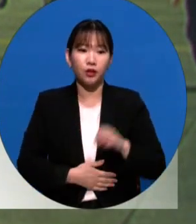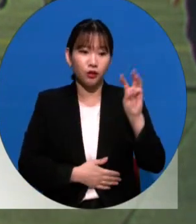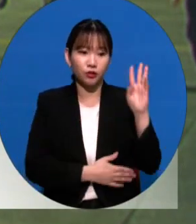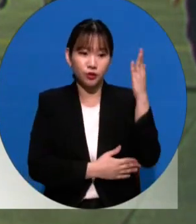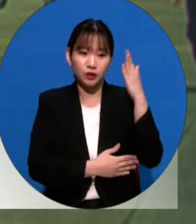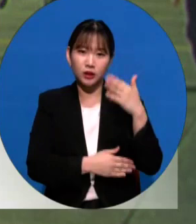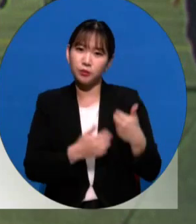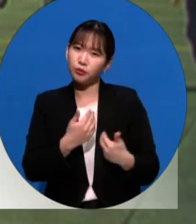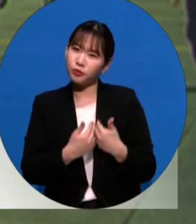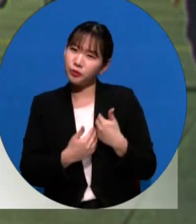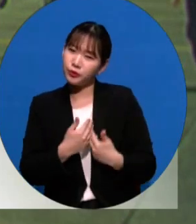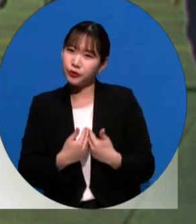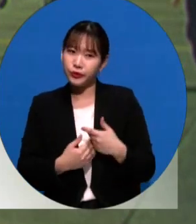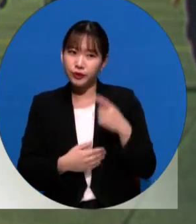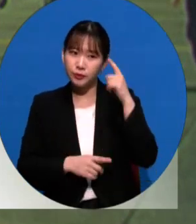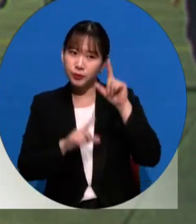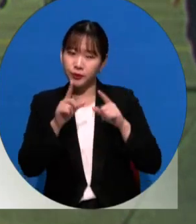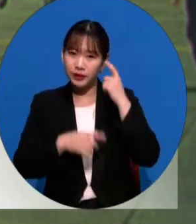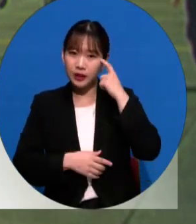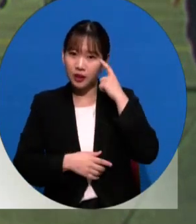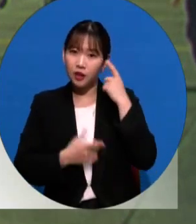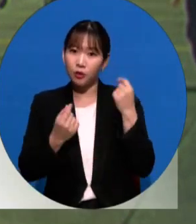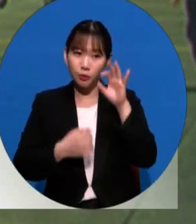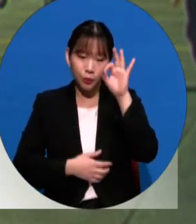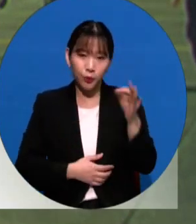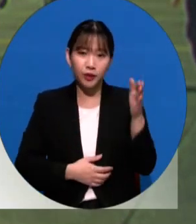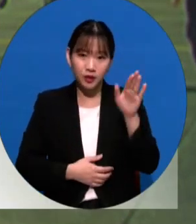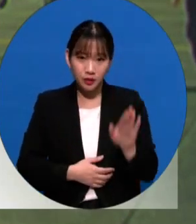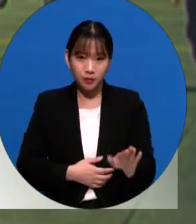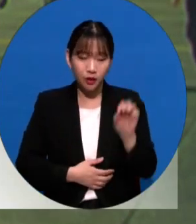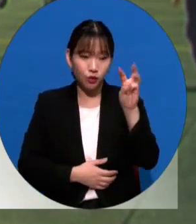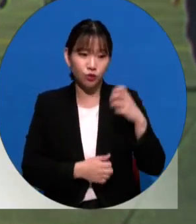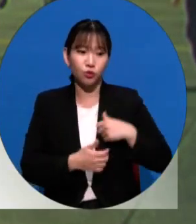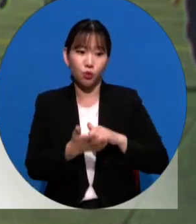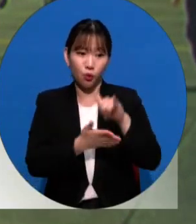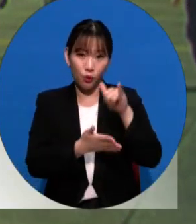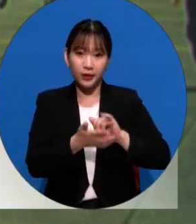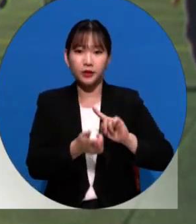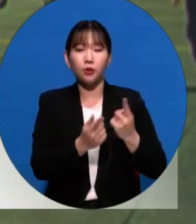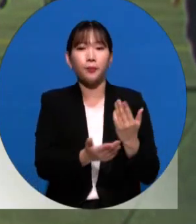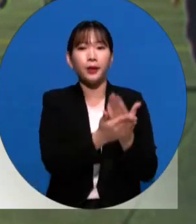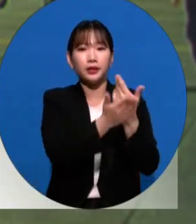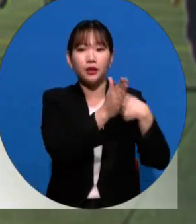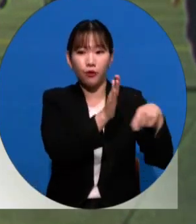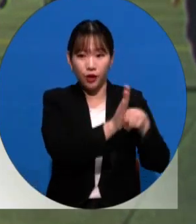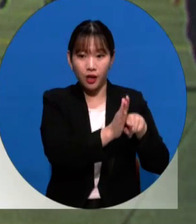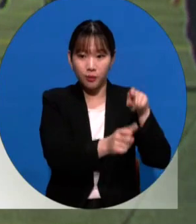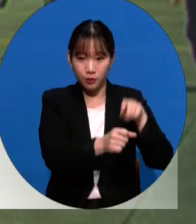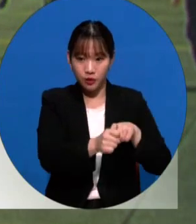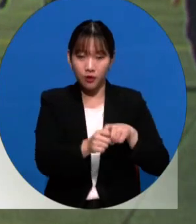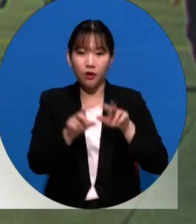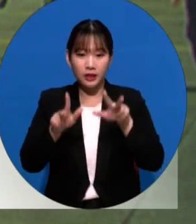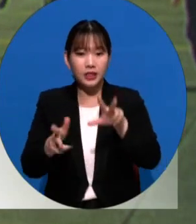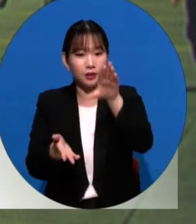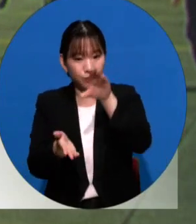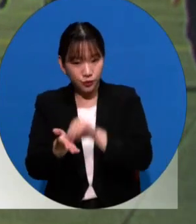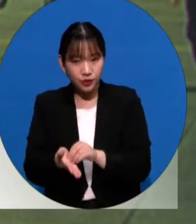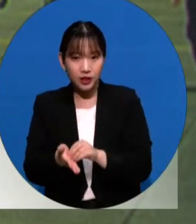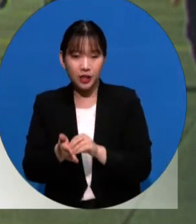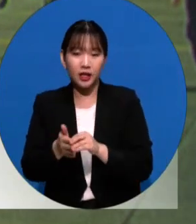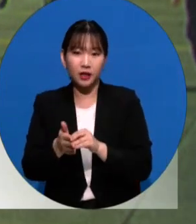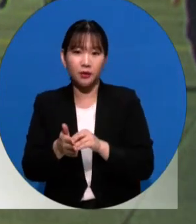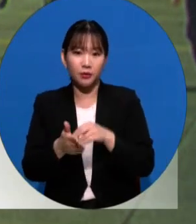광주시와 불편한 관계를 의식하는 듯 하면서도 광주 군공항은 상생이자 현안 과제로 바라봐야 한다며